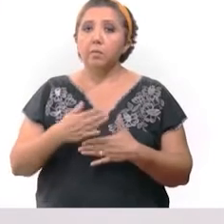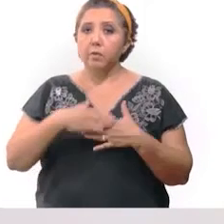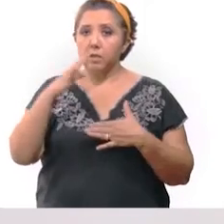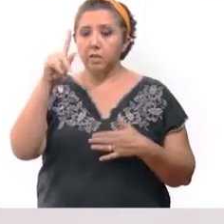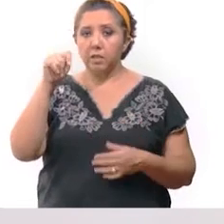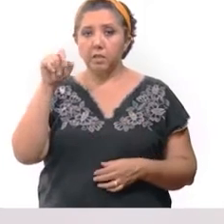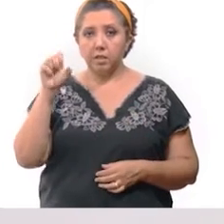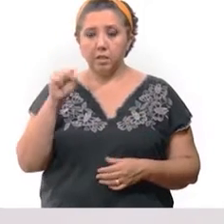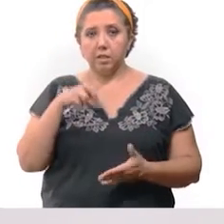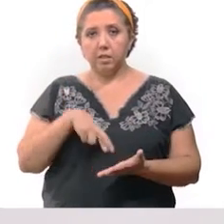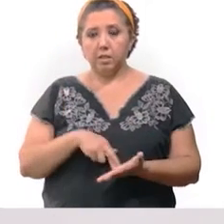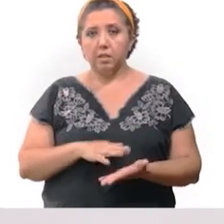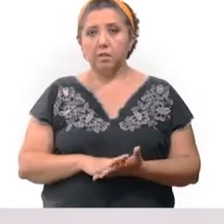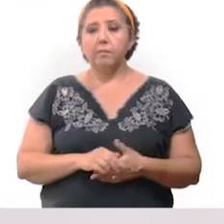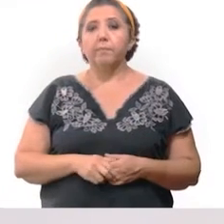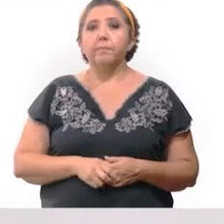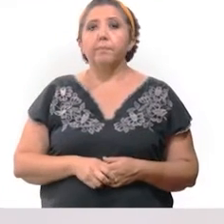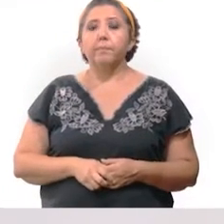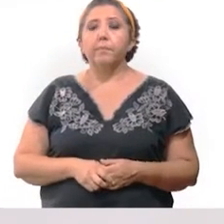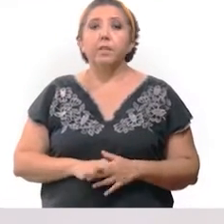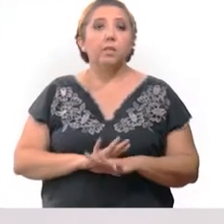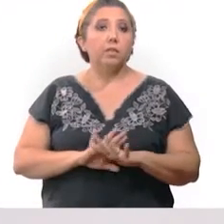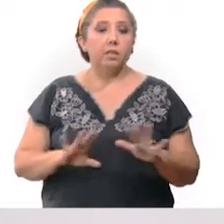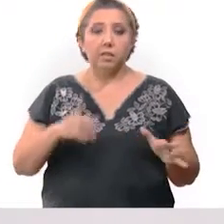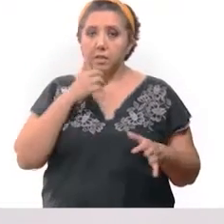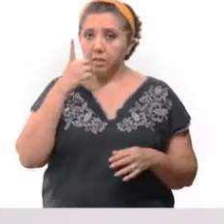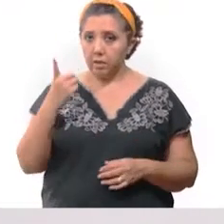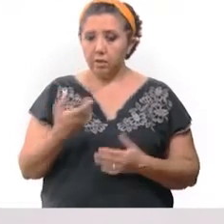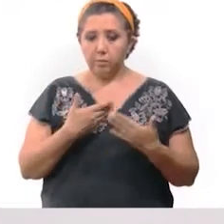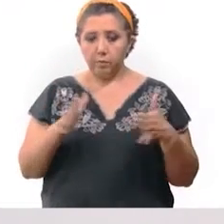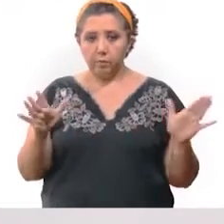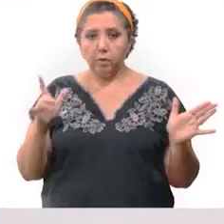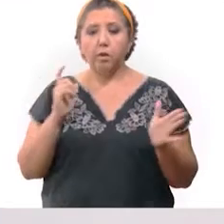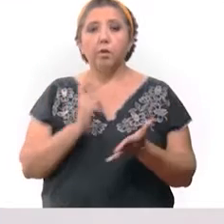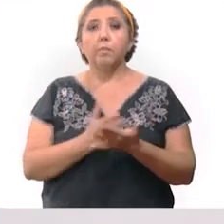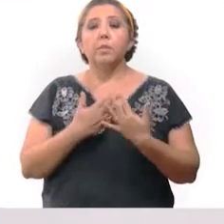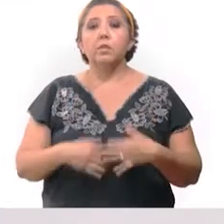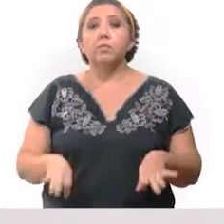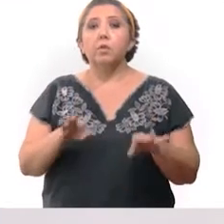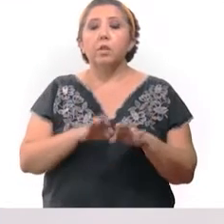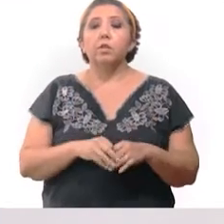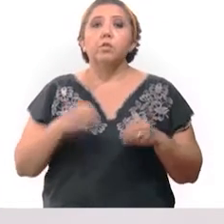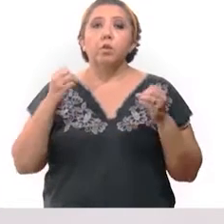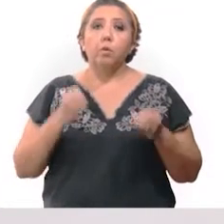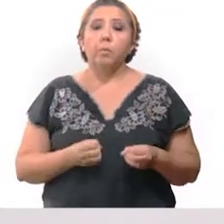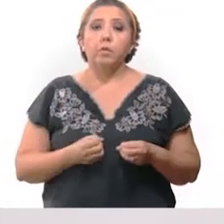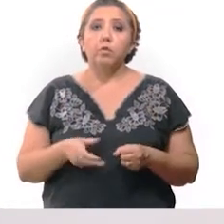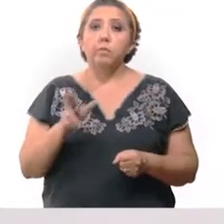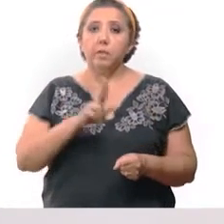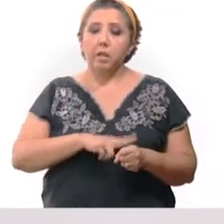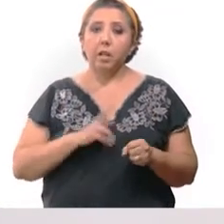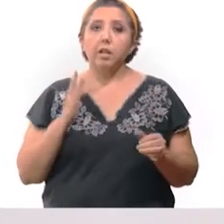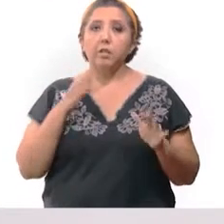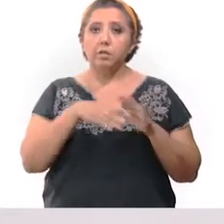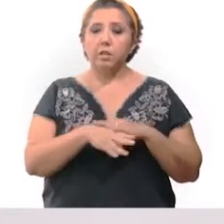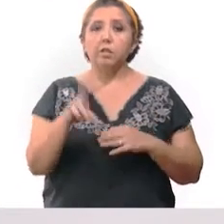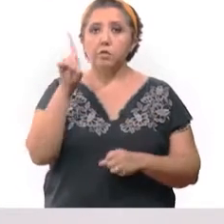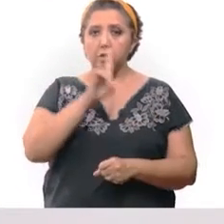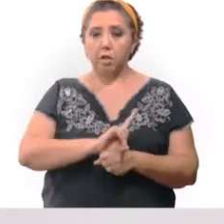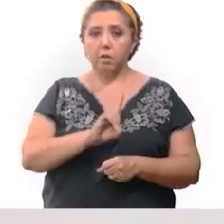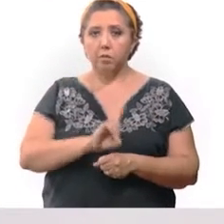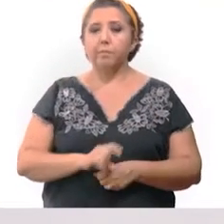zogu tzai lekohanilo, le tio be 36.157 juntulul, bele chik paulak, 74 mak pak, te koronaviruz,